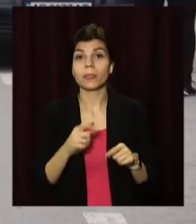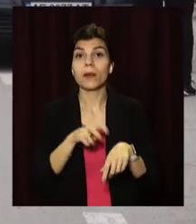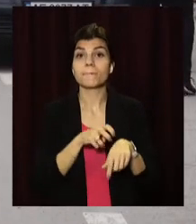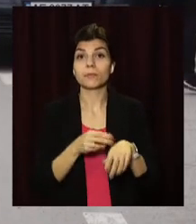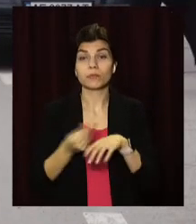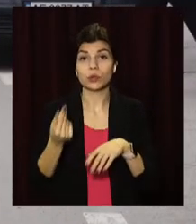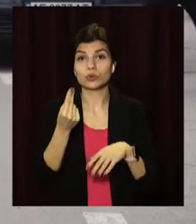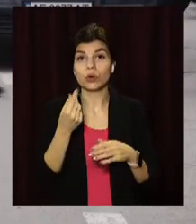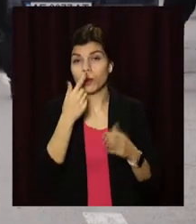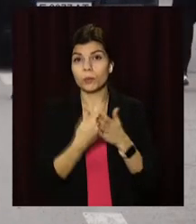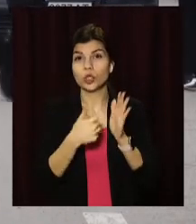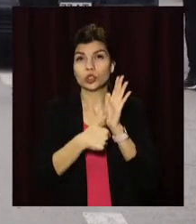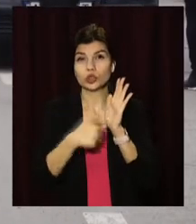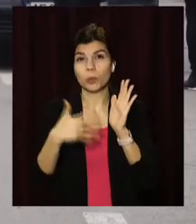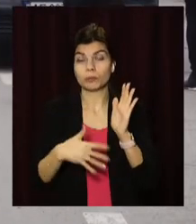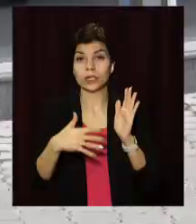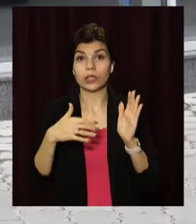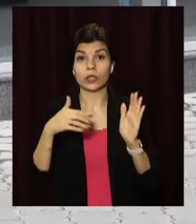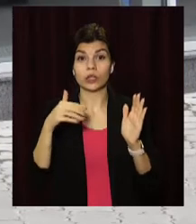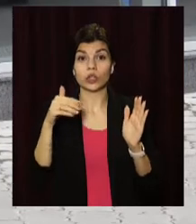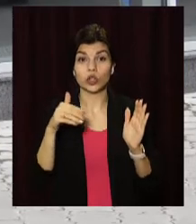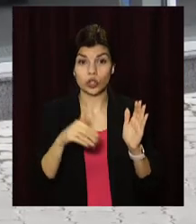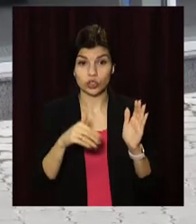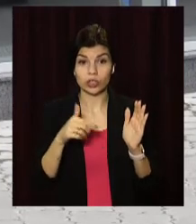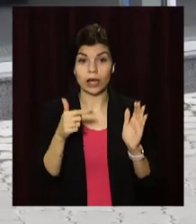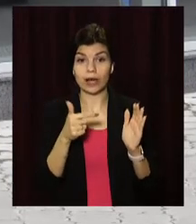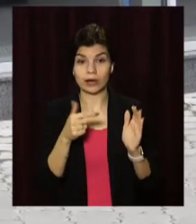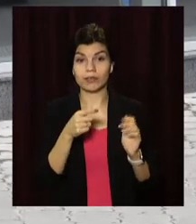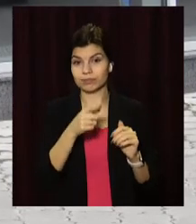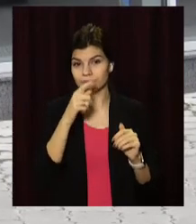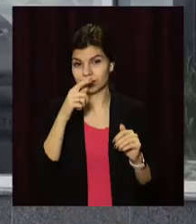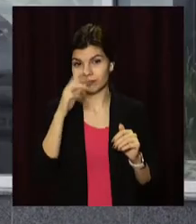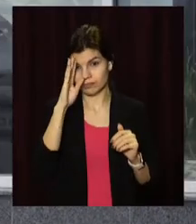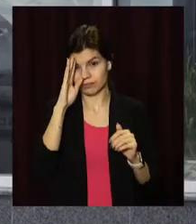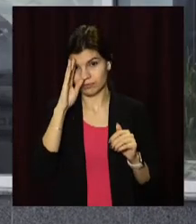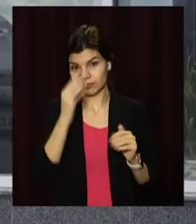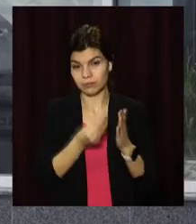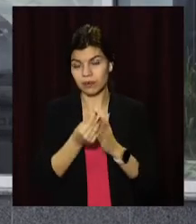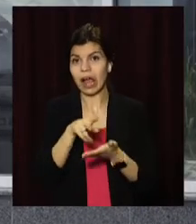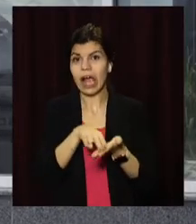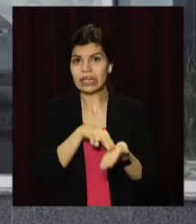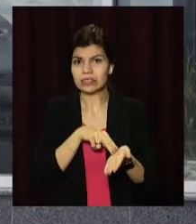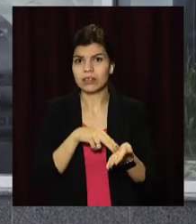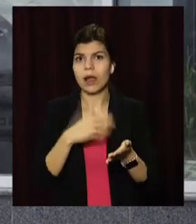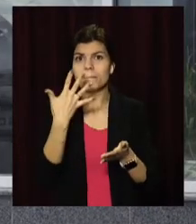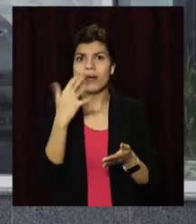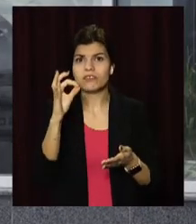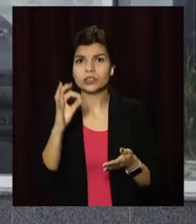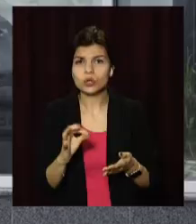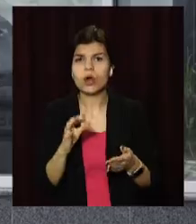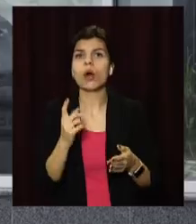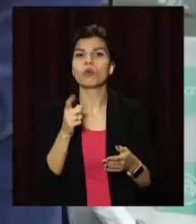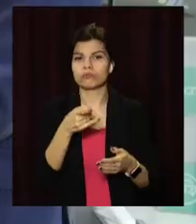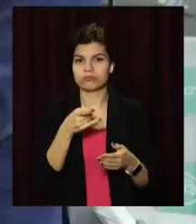суми понад 650 тисяч гривень, потрапив і новенький Mitsubishi Дениса. Тож за реєстрацію доведеться сплатити 5% від